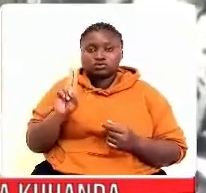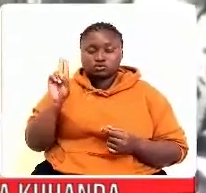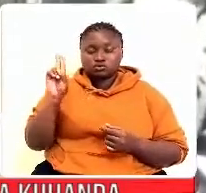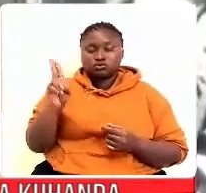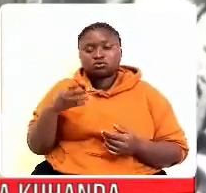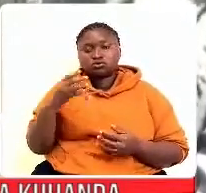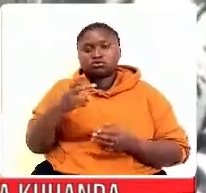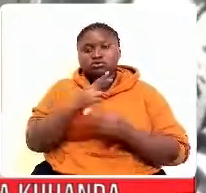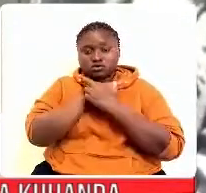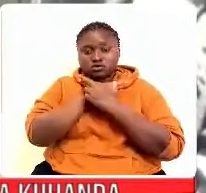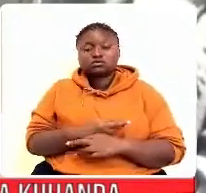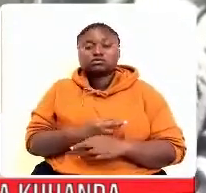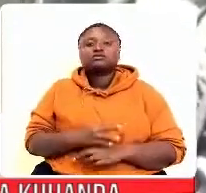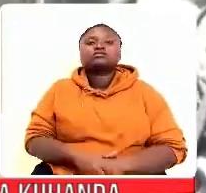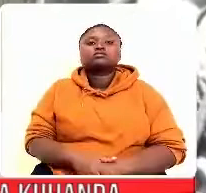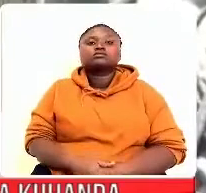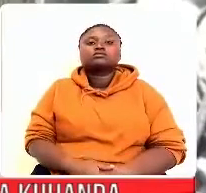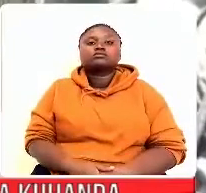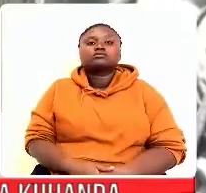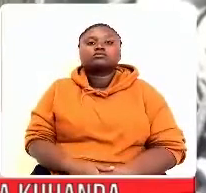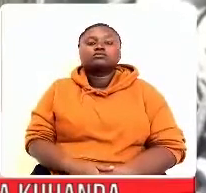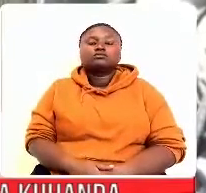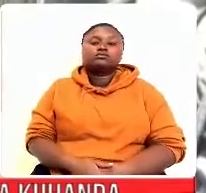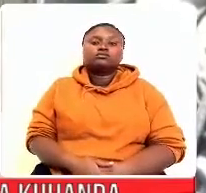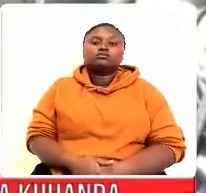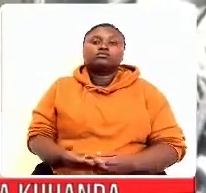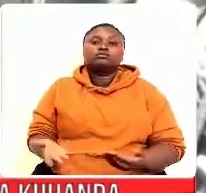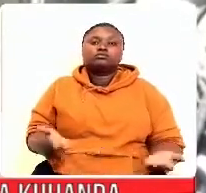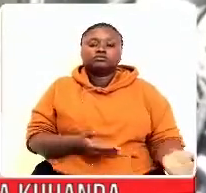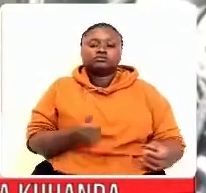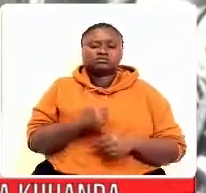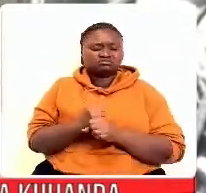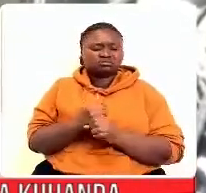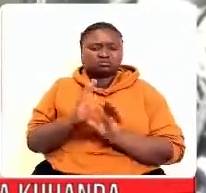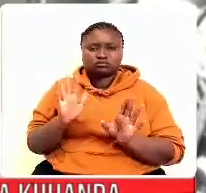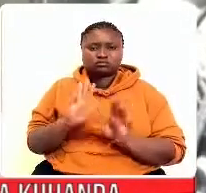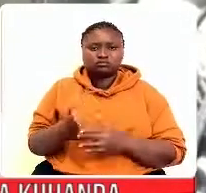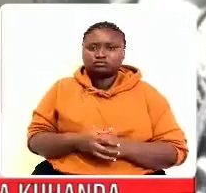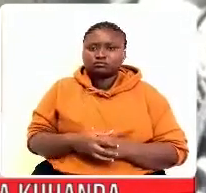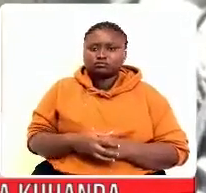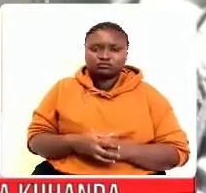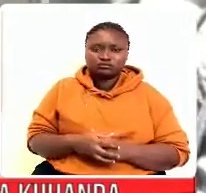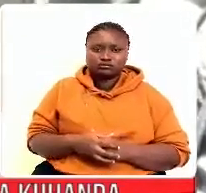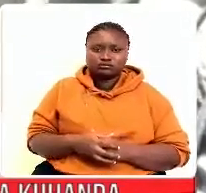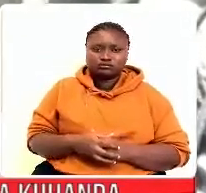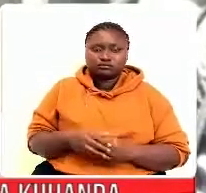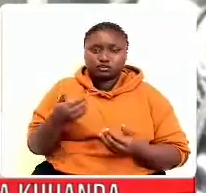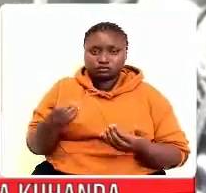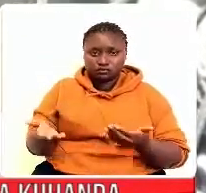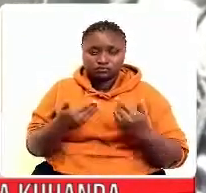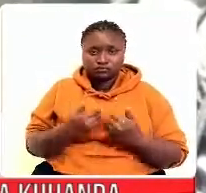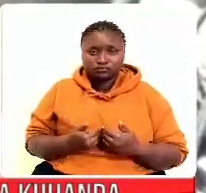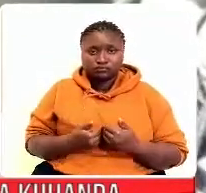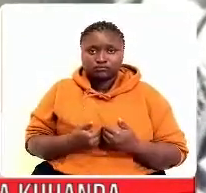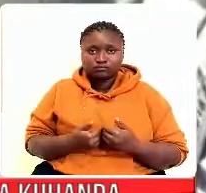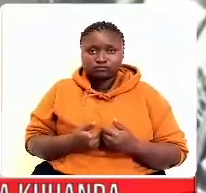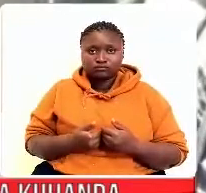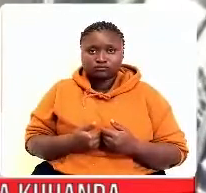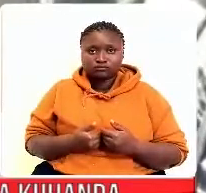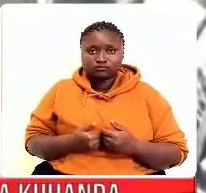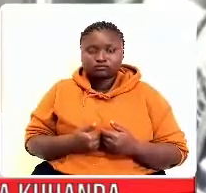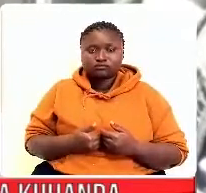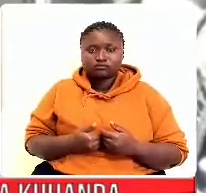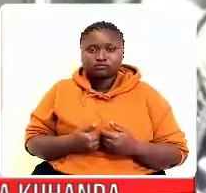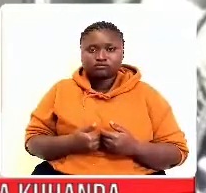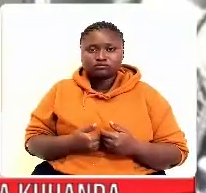kustabu sasa atawacha legacy gani? Na alikuwa ametupatia ile